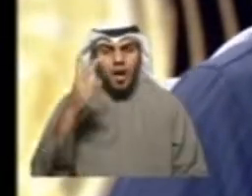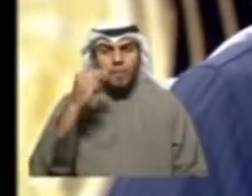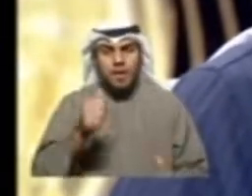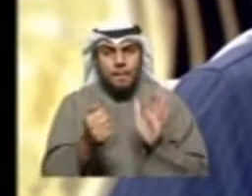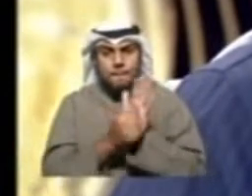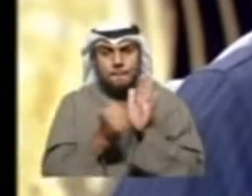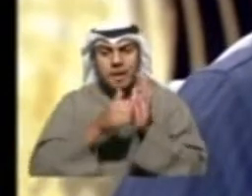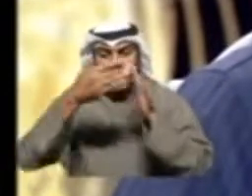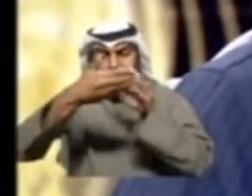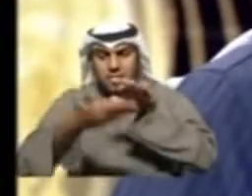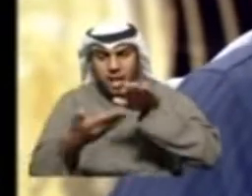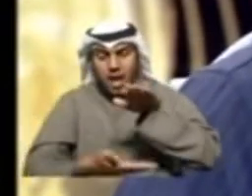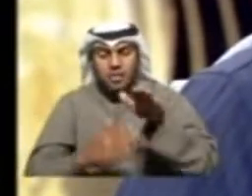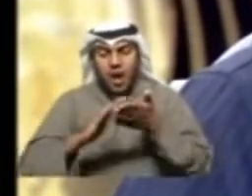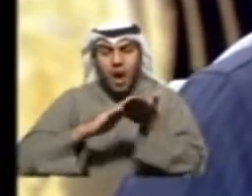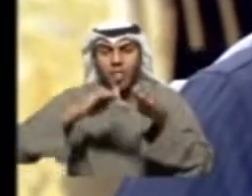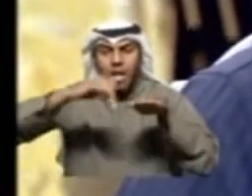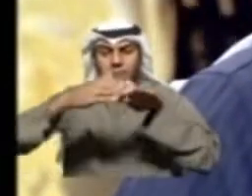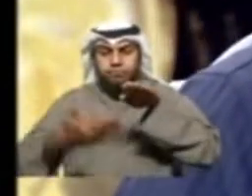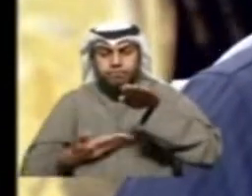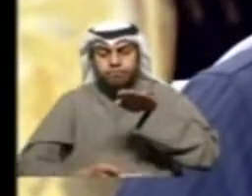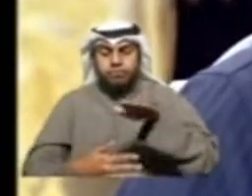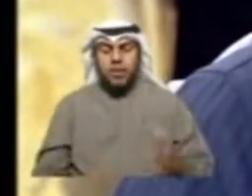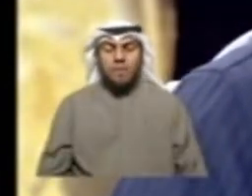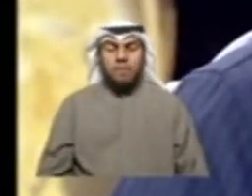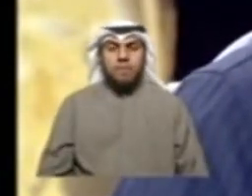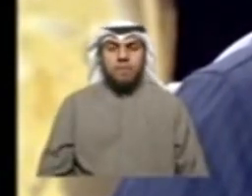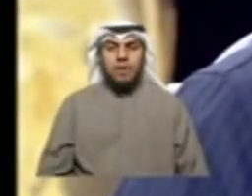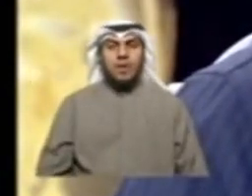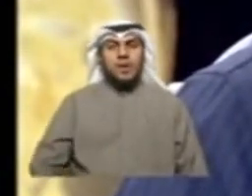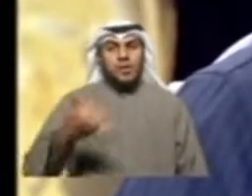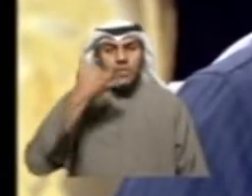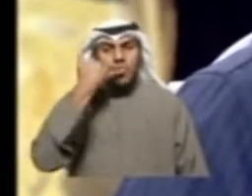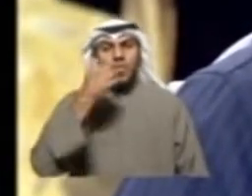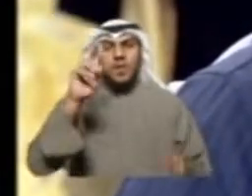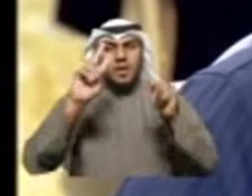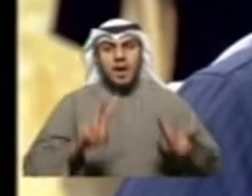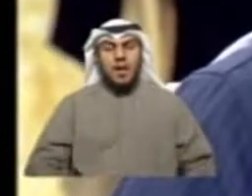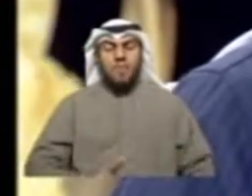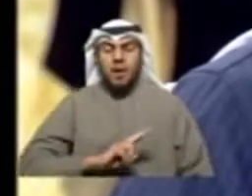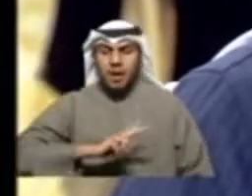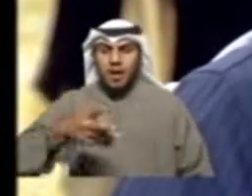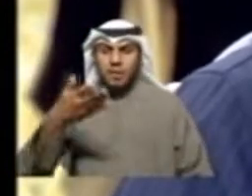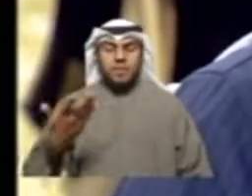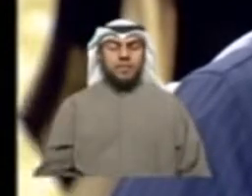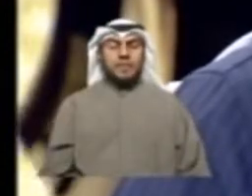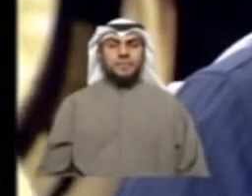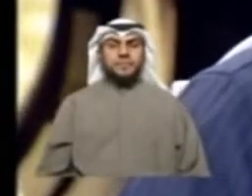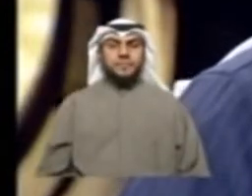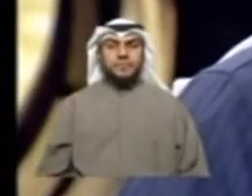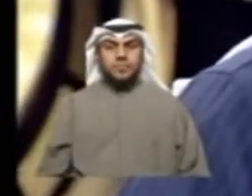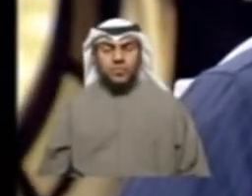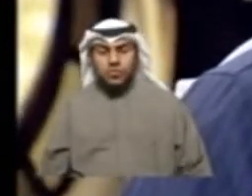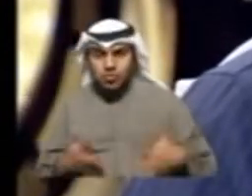البنية، وهذا بالفعل يعني البنية التحتية عادة في أي دول العالم هي ستأخذ النصيب الأكبر من